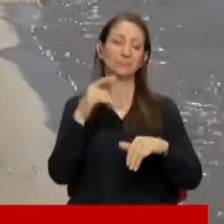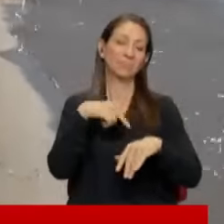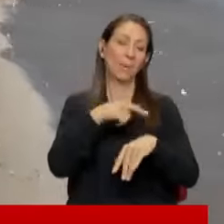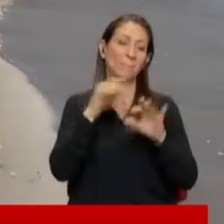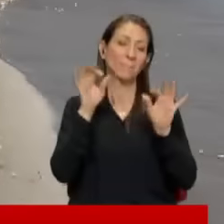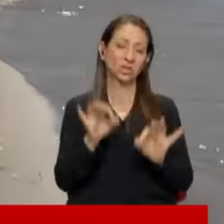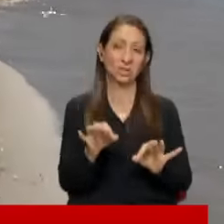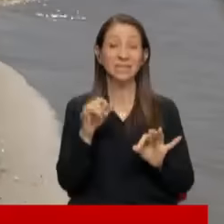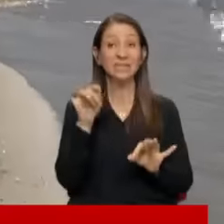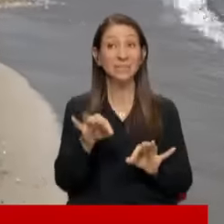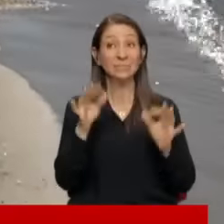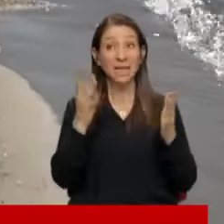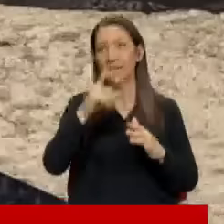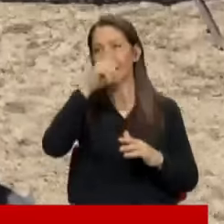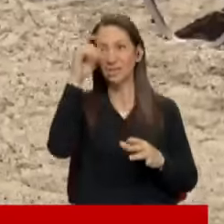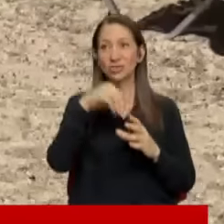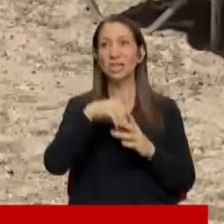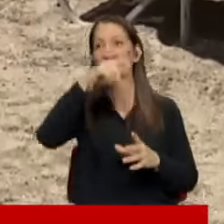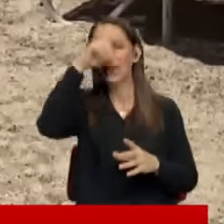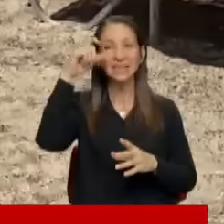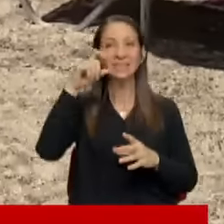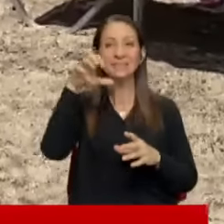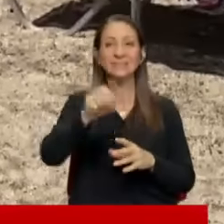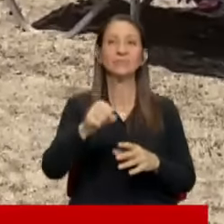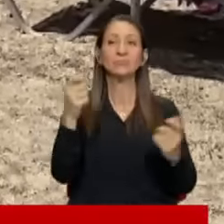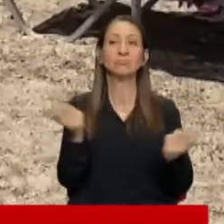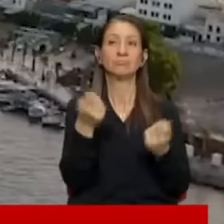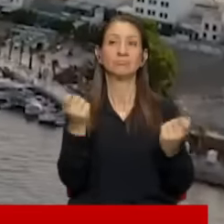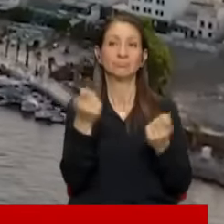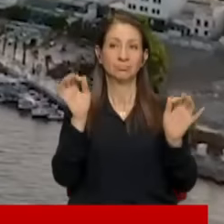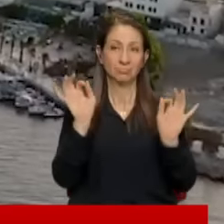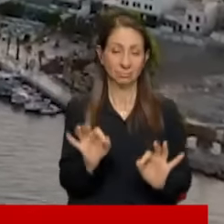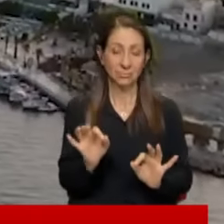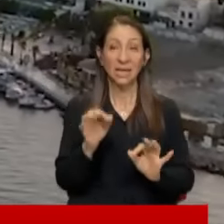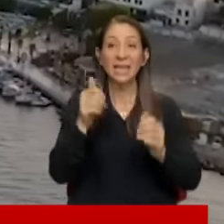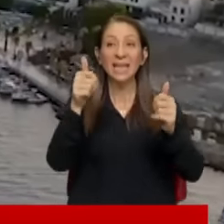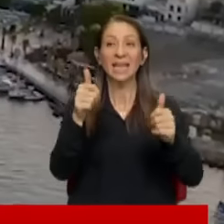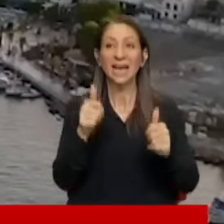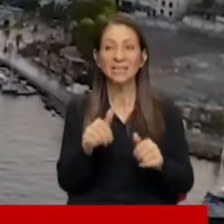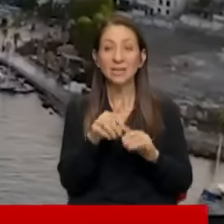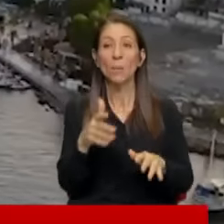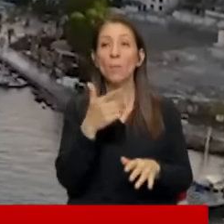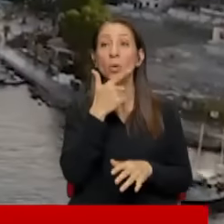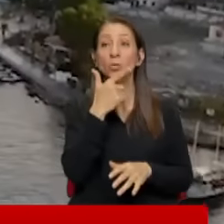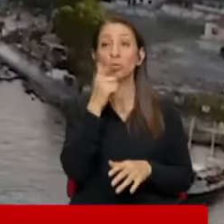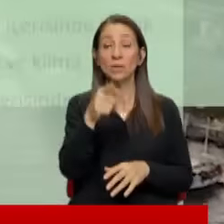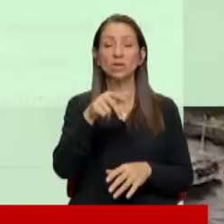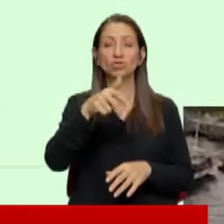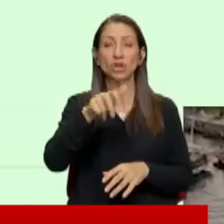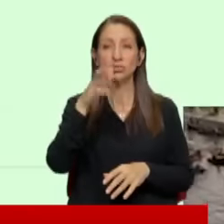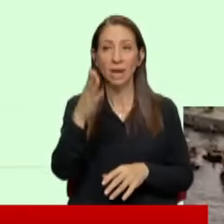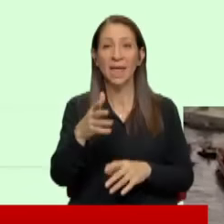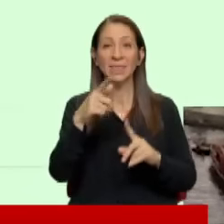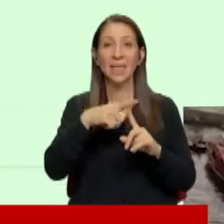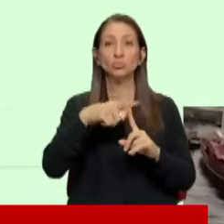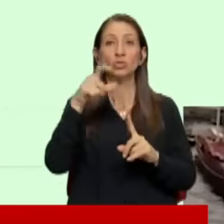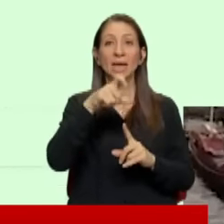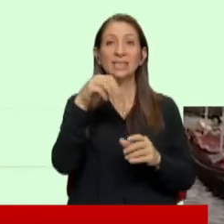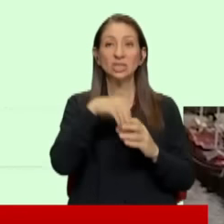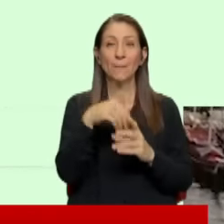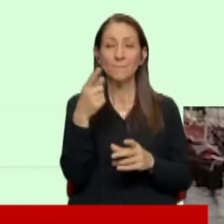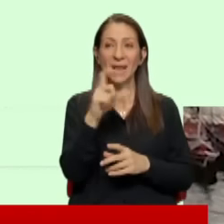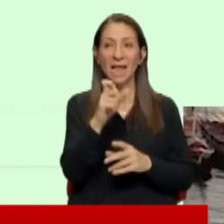açılmış oldu. Şimdiden yaz için yazlık kiralamaya başladı aileler. İlan sitelerinde Bodrum'da, Çeşme'de Temmuz ayı için